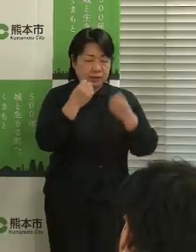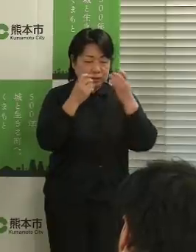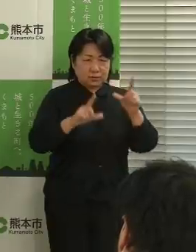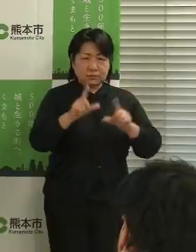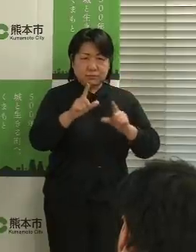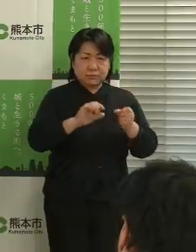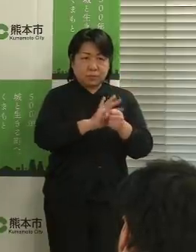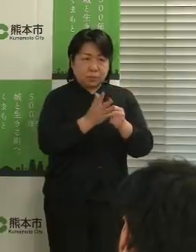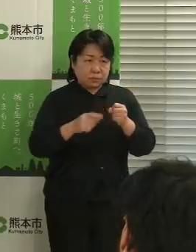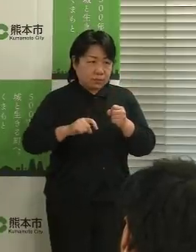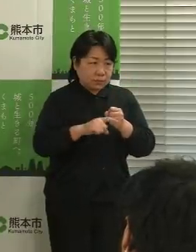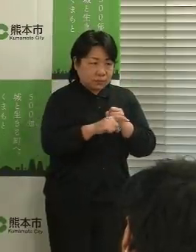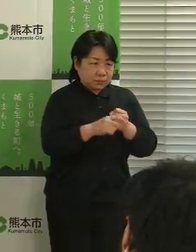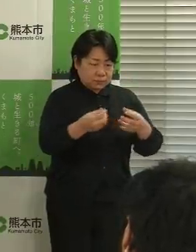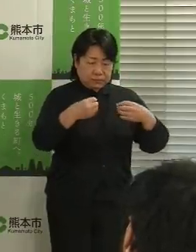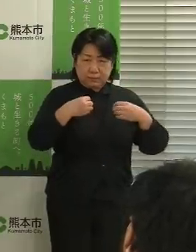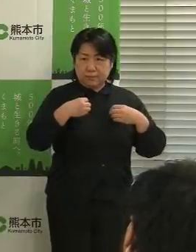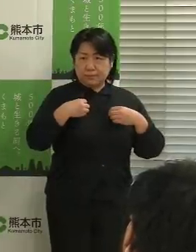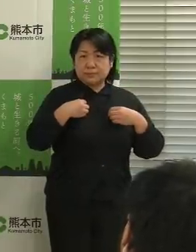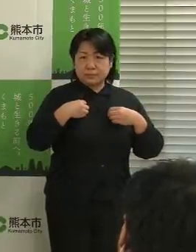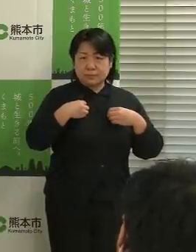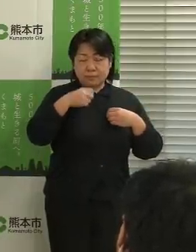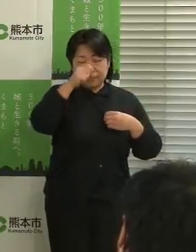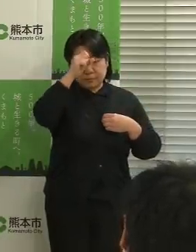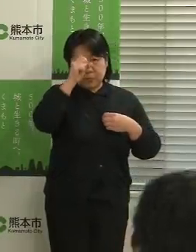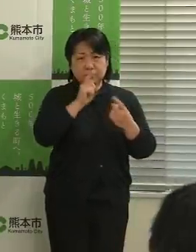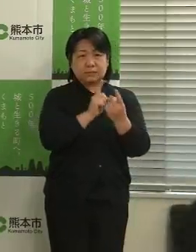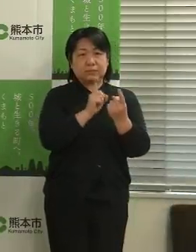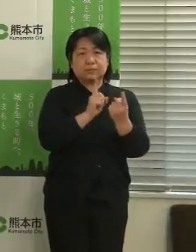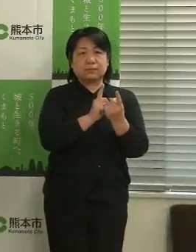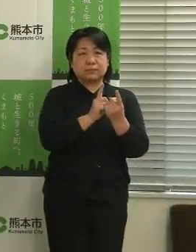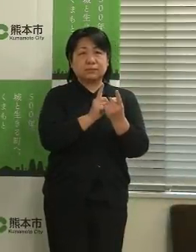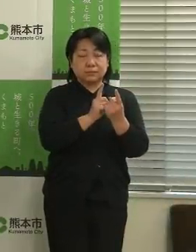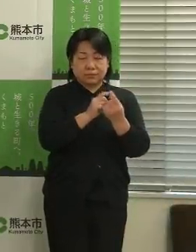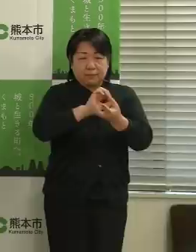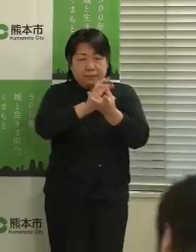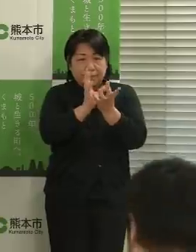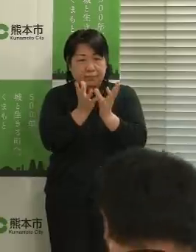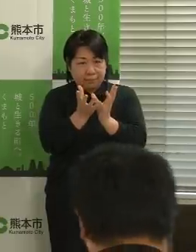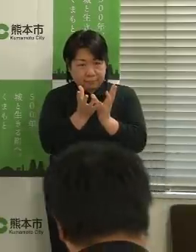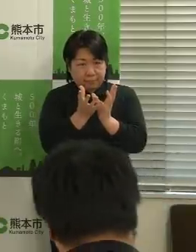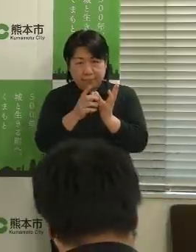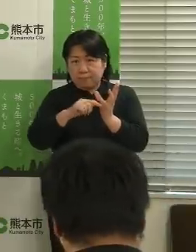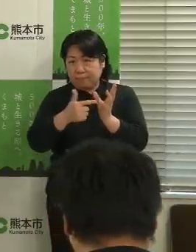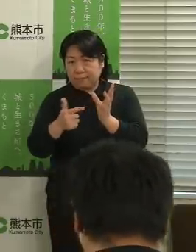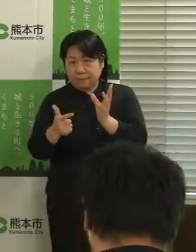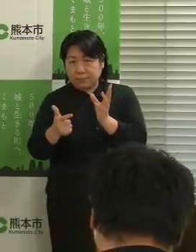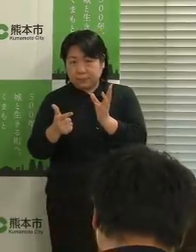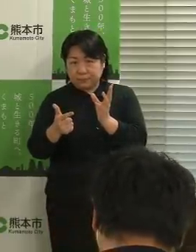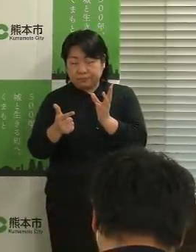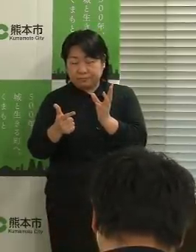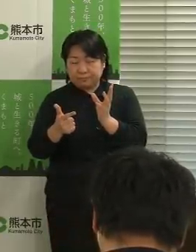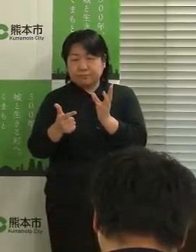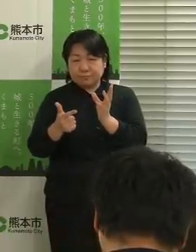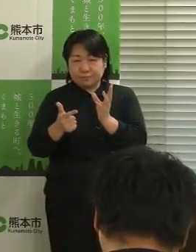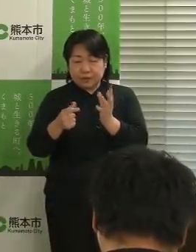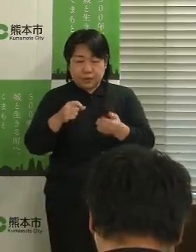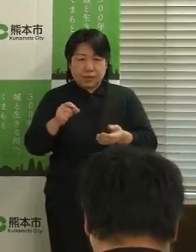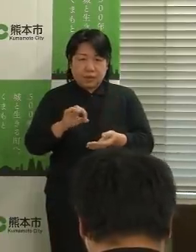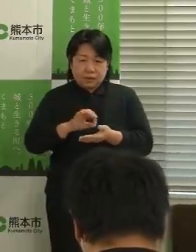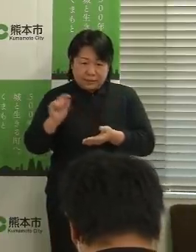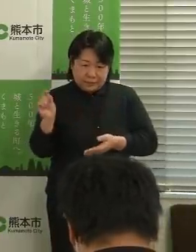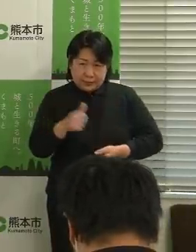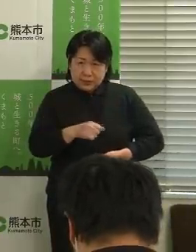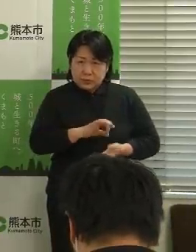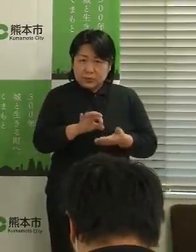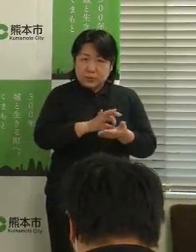コロナウイルス感染症に対する花期等ですね、お花花期等の緊急消費拡